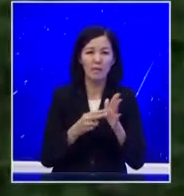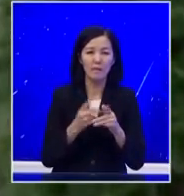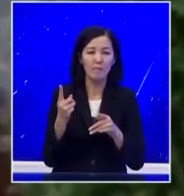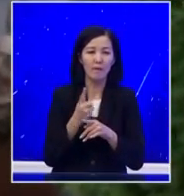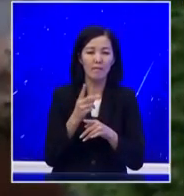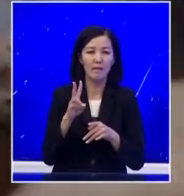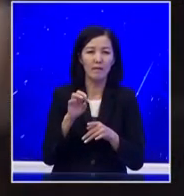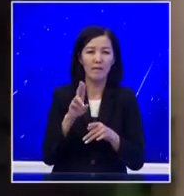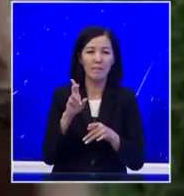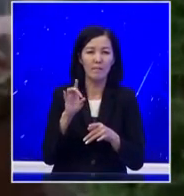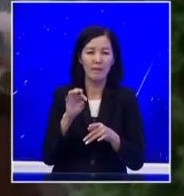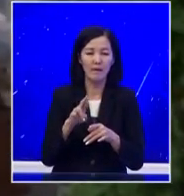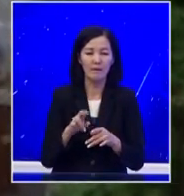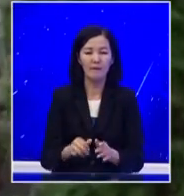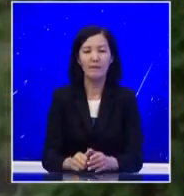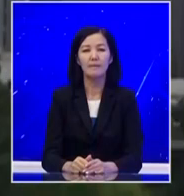ноября